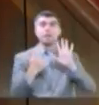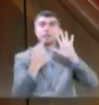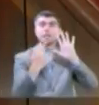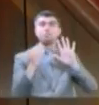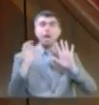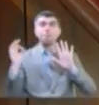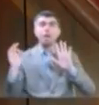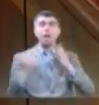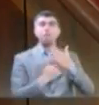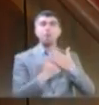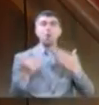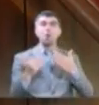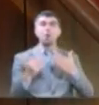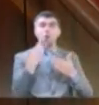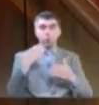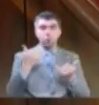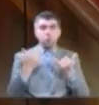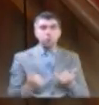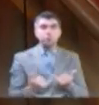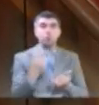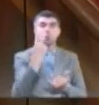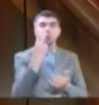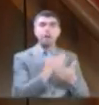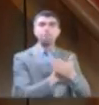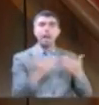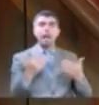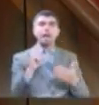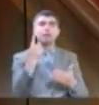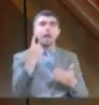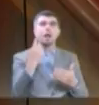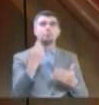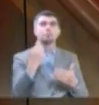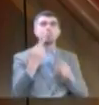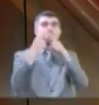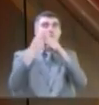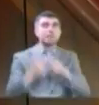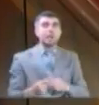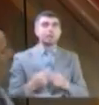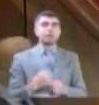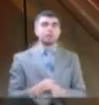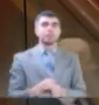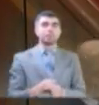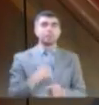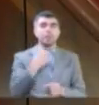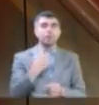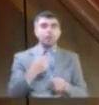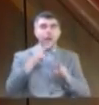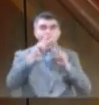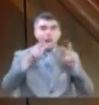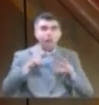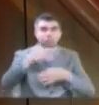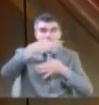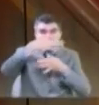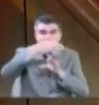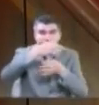700 مليون درهم، الآن 2 مليار ديال الدراهم. وهذه ما تكونوش بسطاني. البحث العلمي،